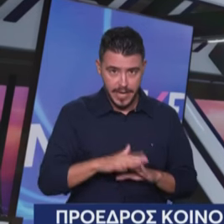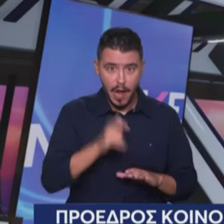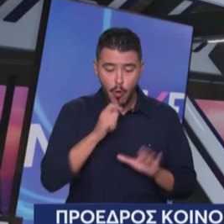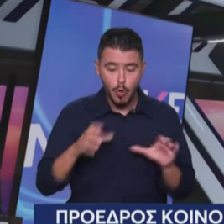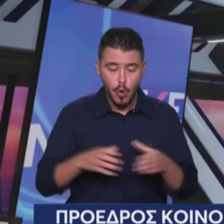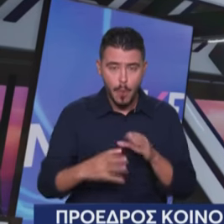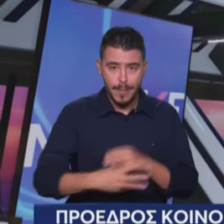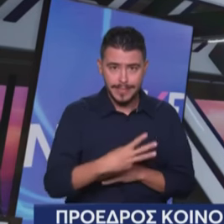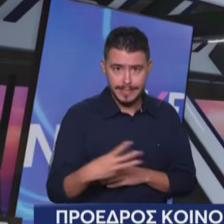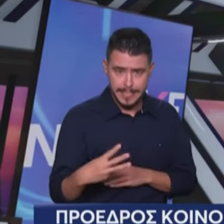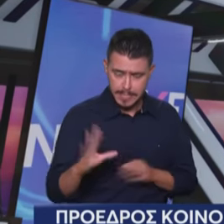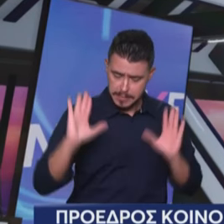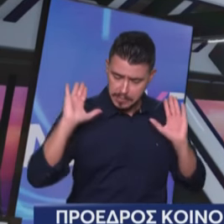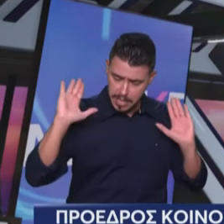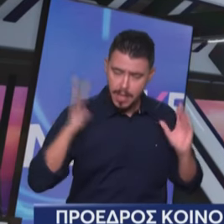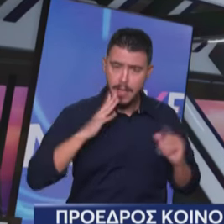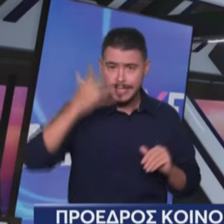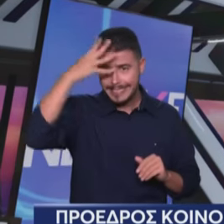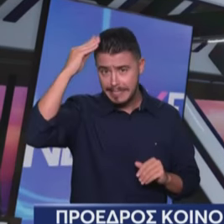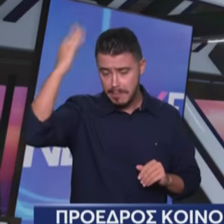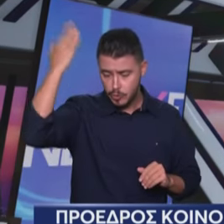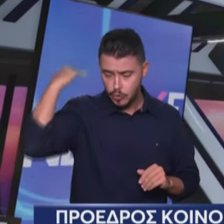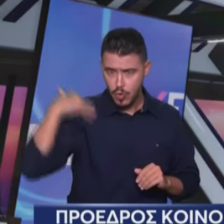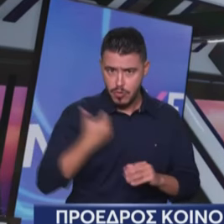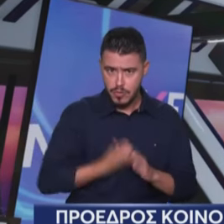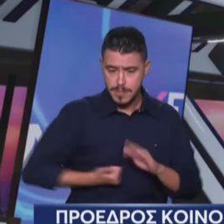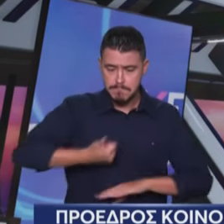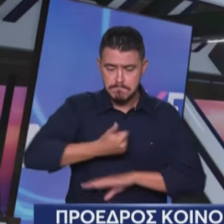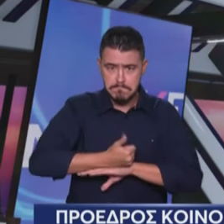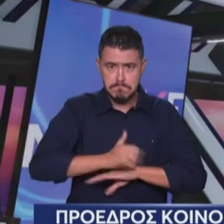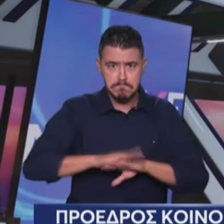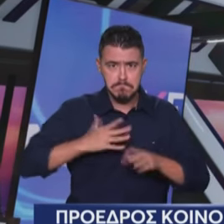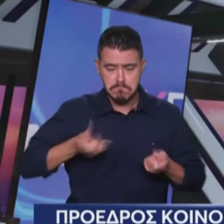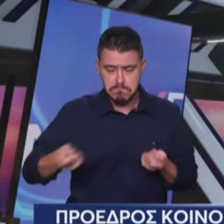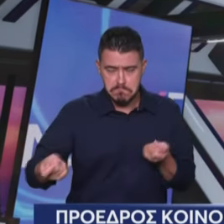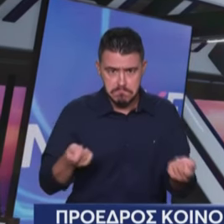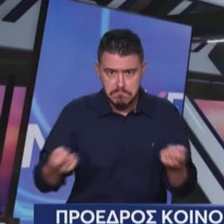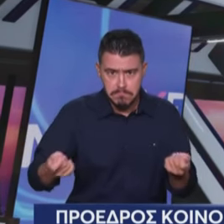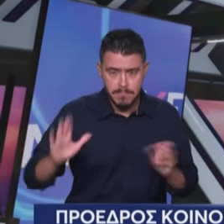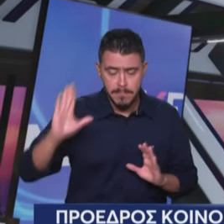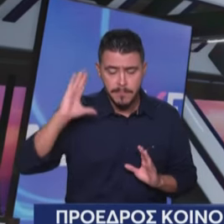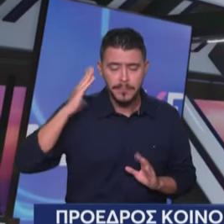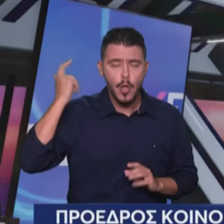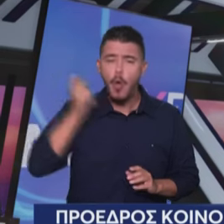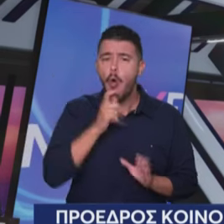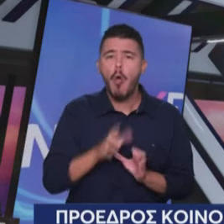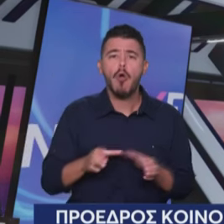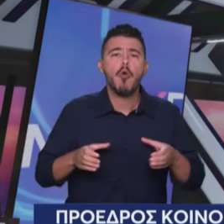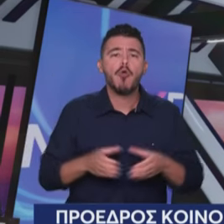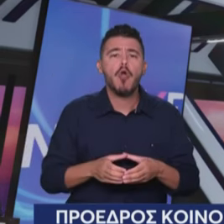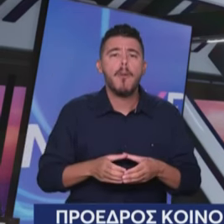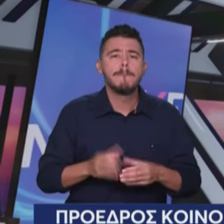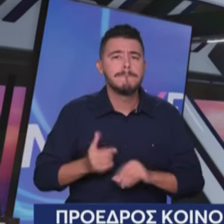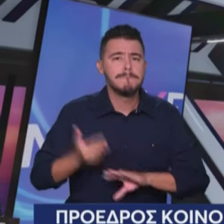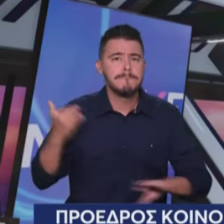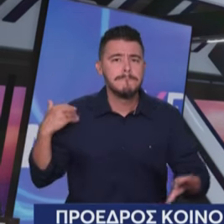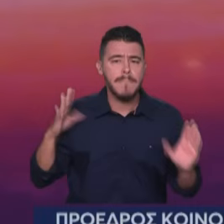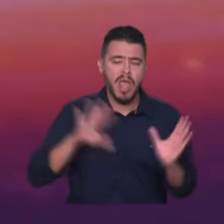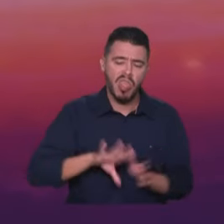να πάει υπό την ηγεσία του Αλέξη Τσίπρα από ένα μικρό κόμμα που ήταν στο περιθώριο του πολιτικού φάσματος